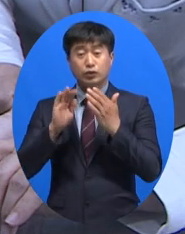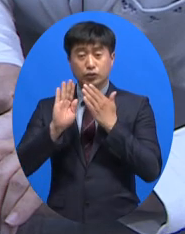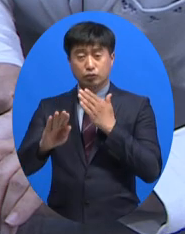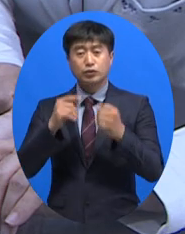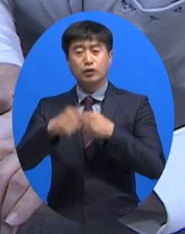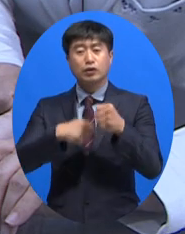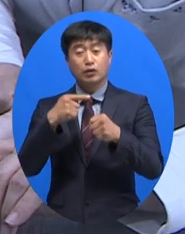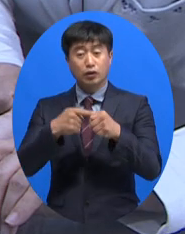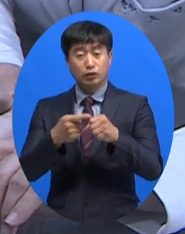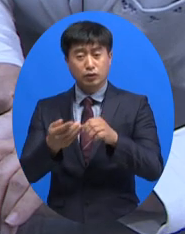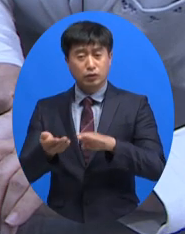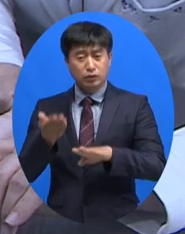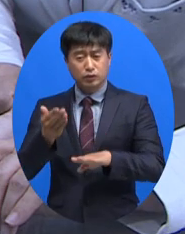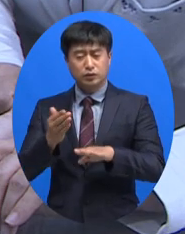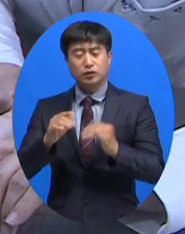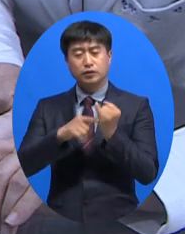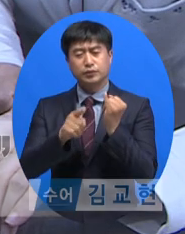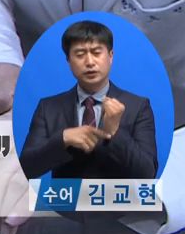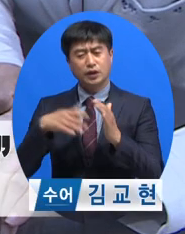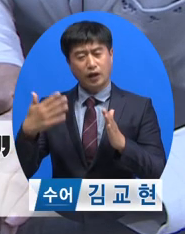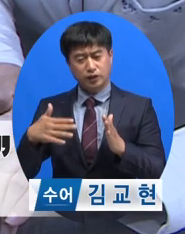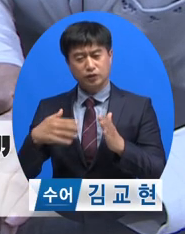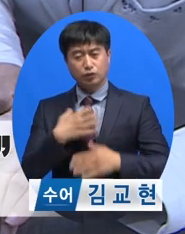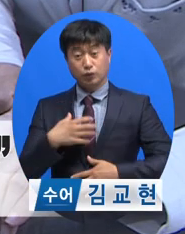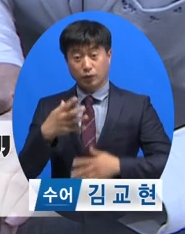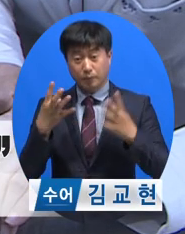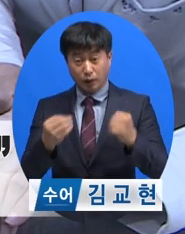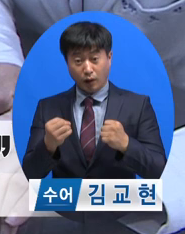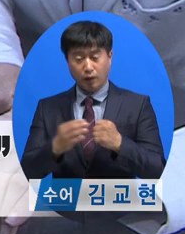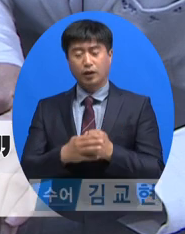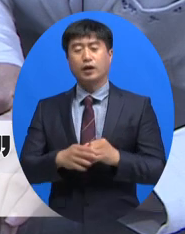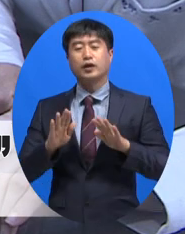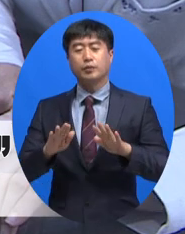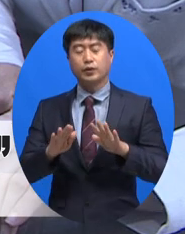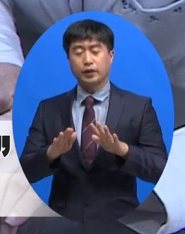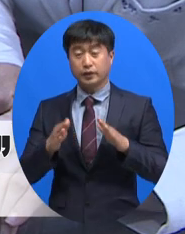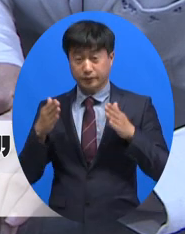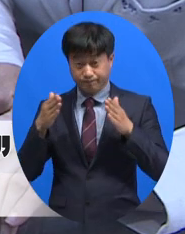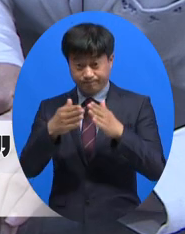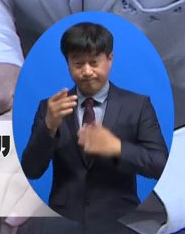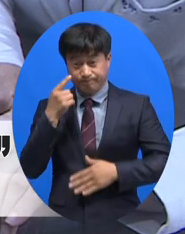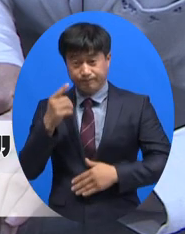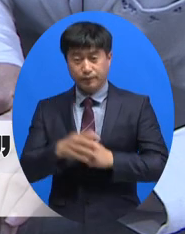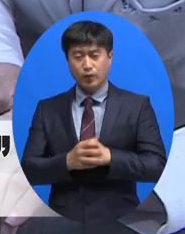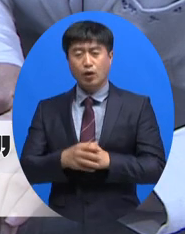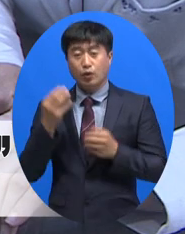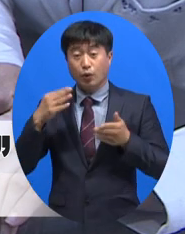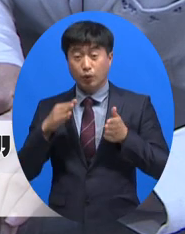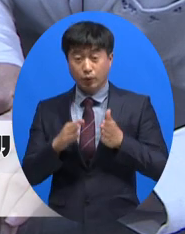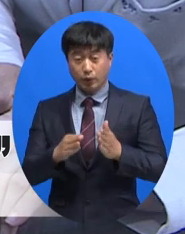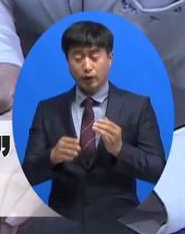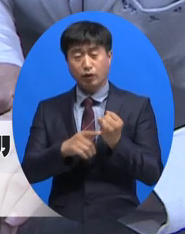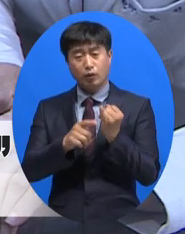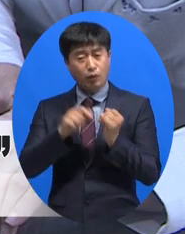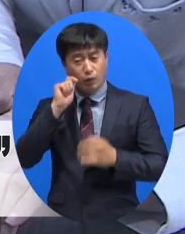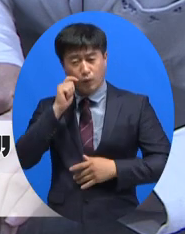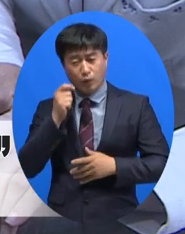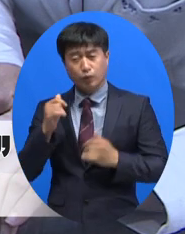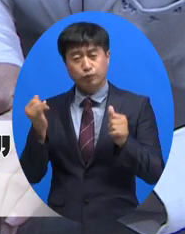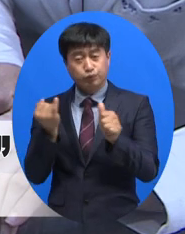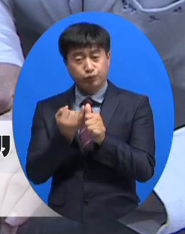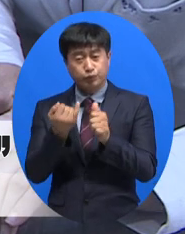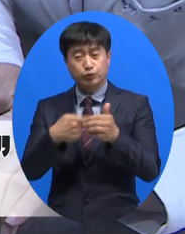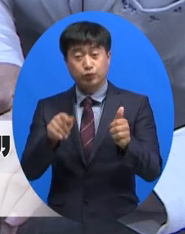결혼 후 1년이 넘도록 아기가 생기지 않아 걱정하고 계신다면 이번 소식 눈여겨보시죠. 경기도에는 난임 부부를 대상으로